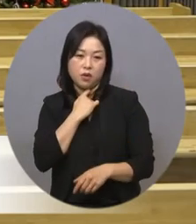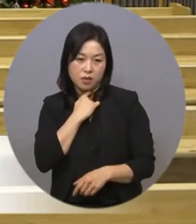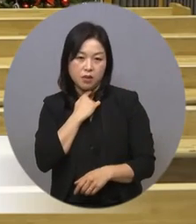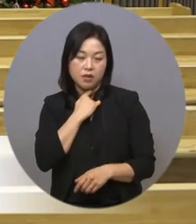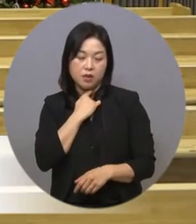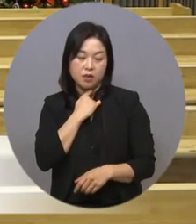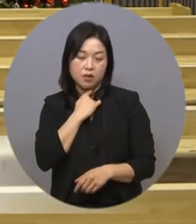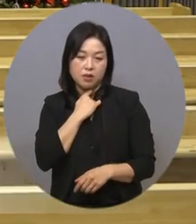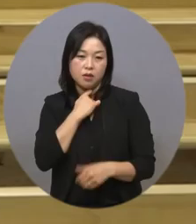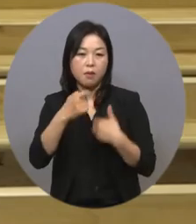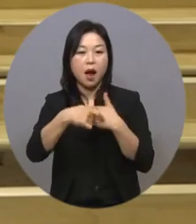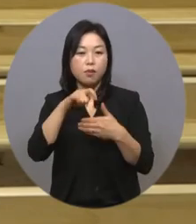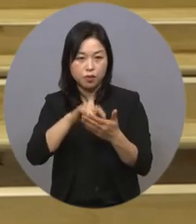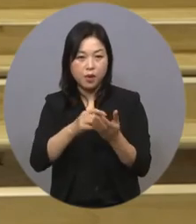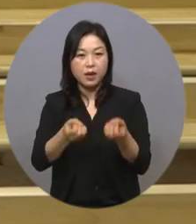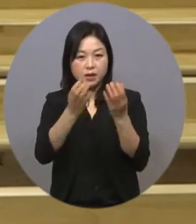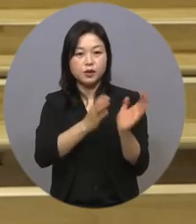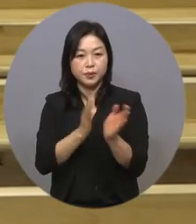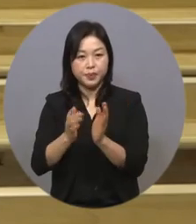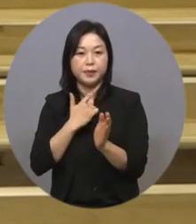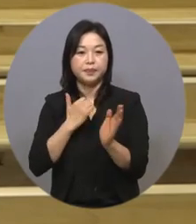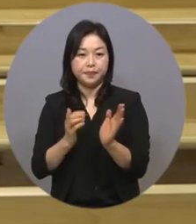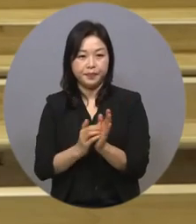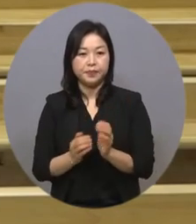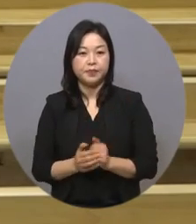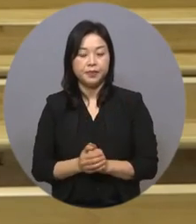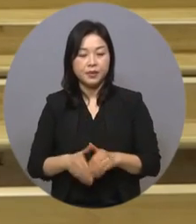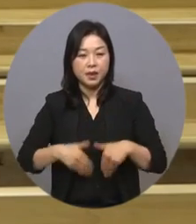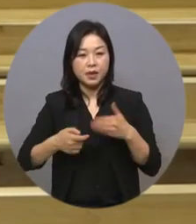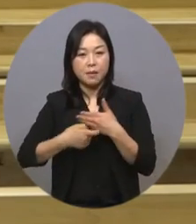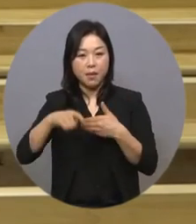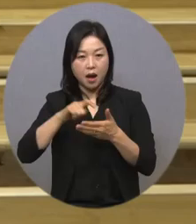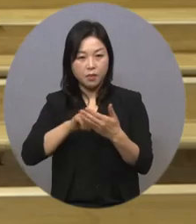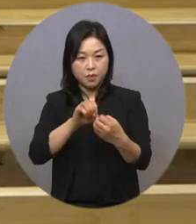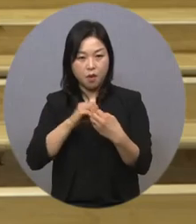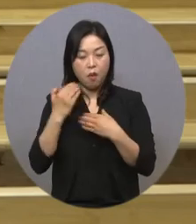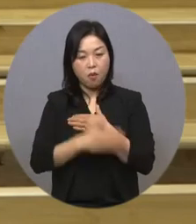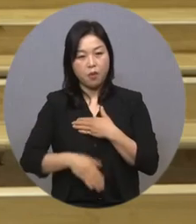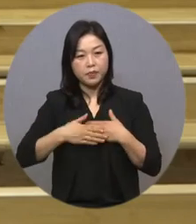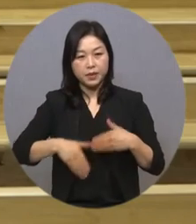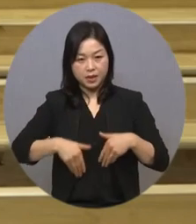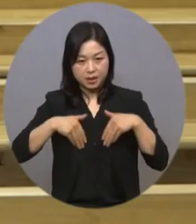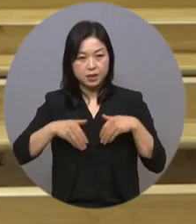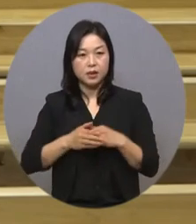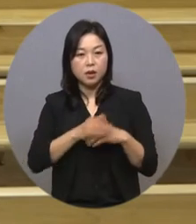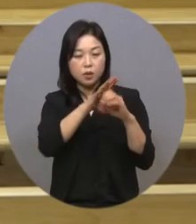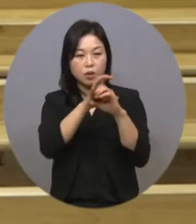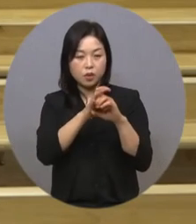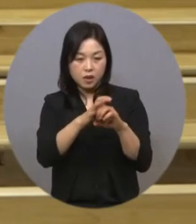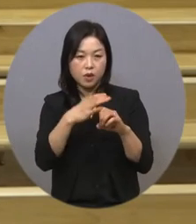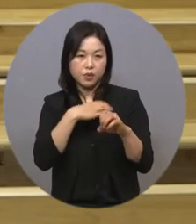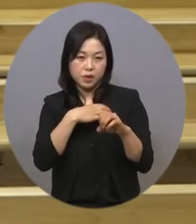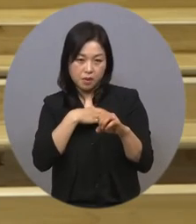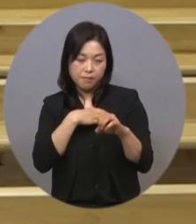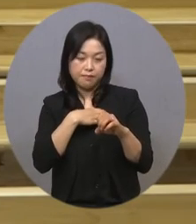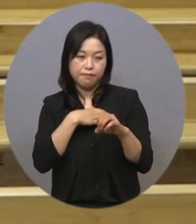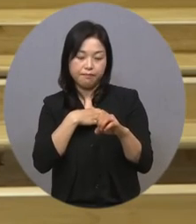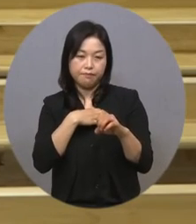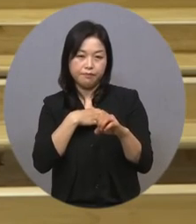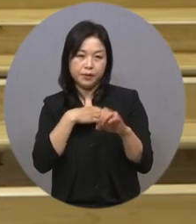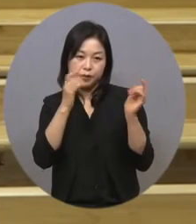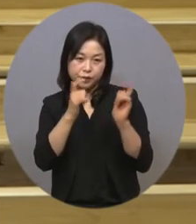마음으로 시작하게 되었습니다. 따뜻한 마음은 몸에 온기를 돌게 합니다. 코로나 위기 극복을 위한